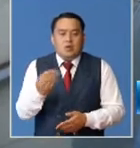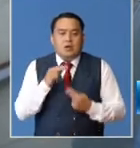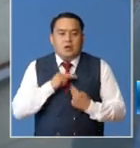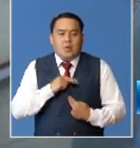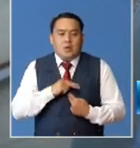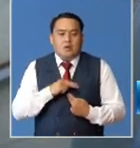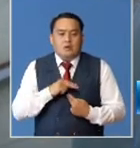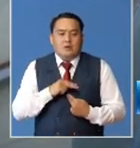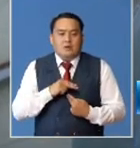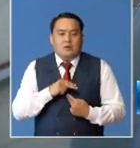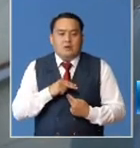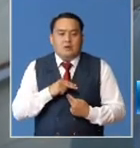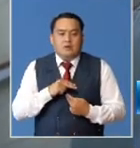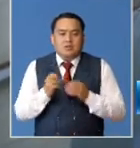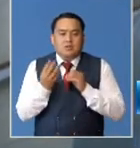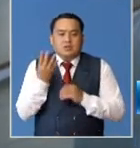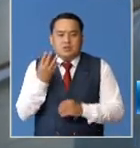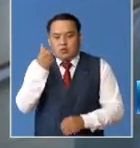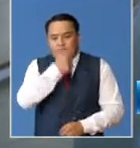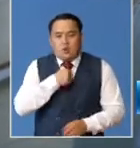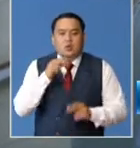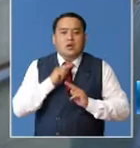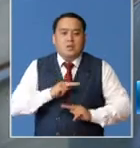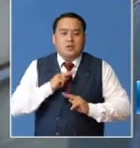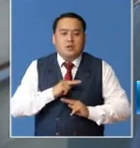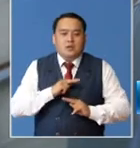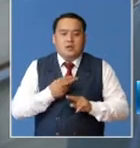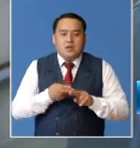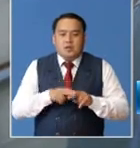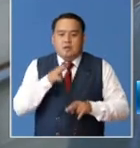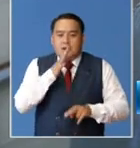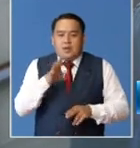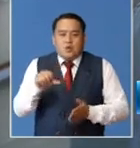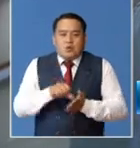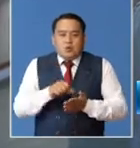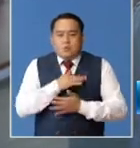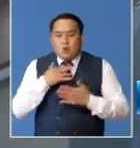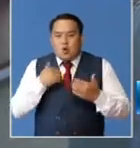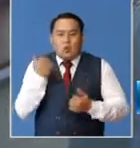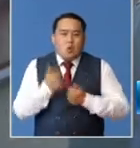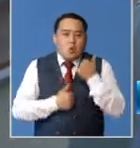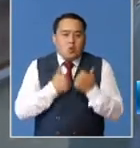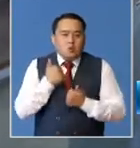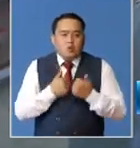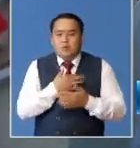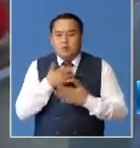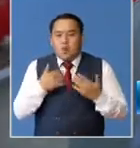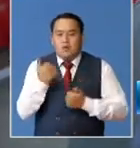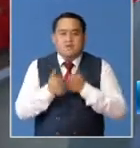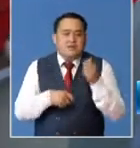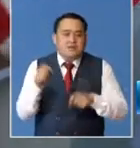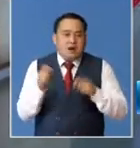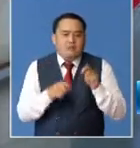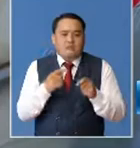ансамбле с 2004 года. За это время он был участником многих конкурсов, многих фестивалей и